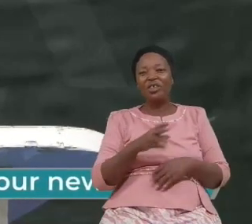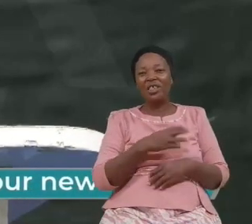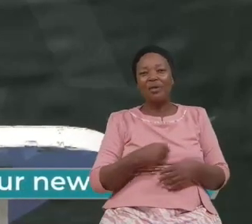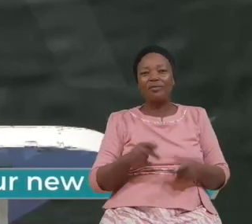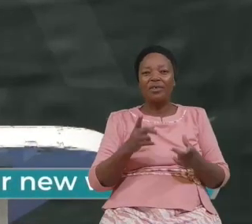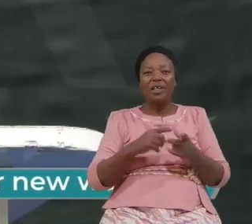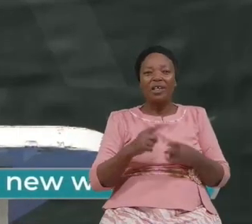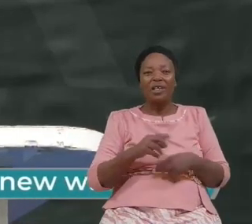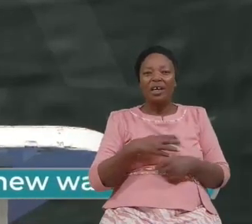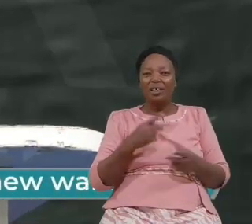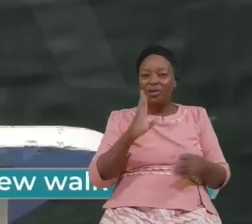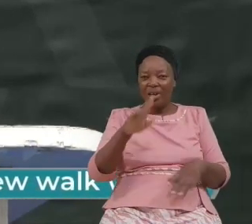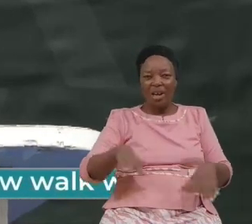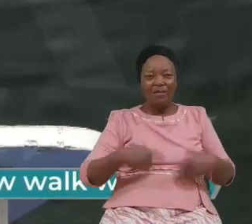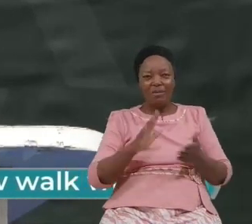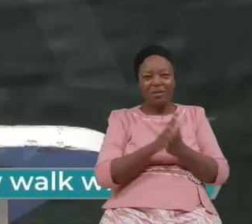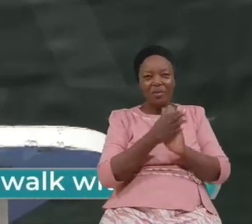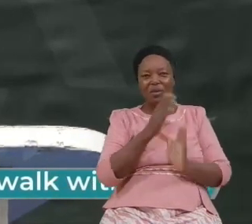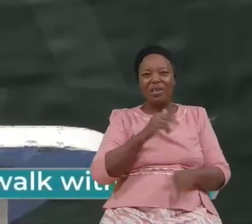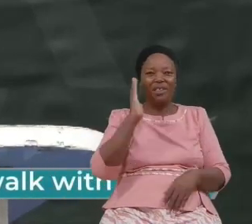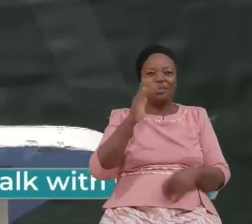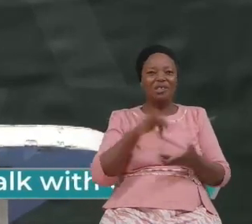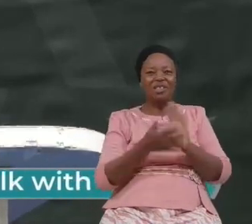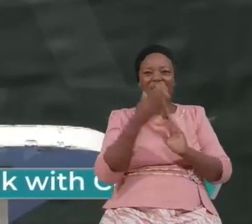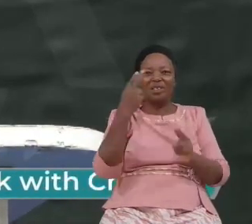ta vie deviendra un témoignage